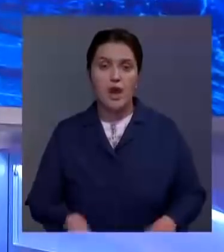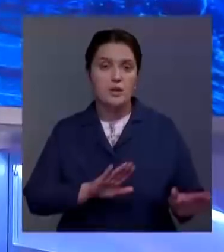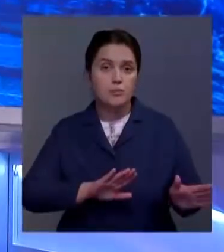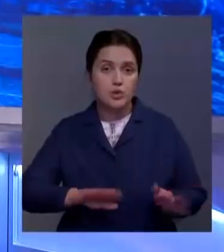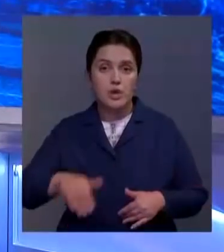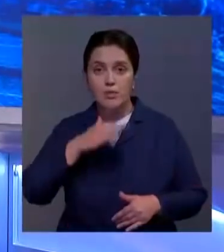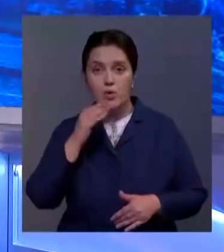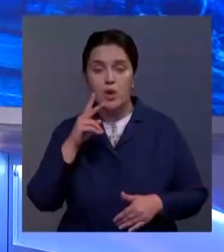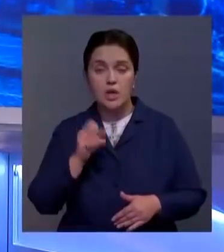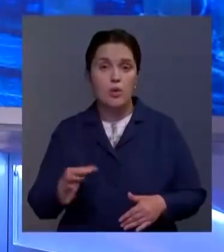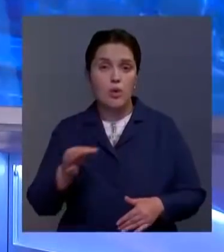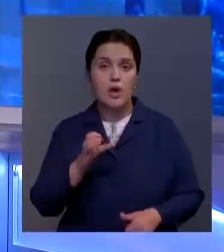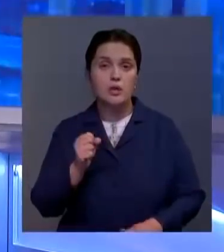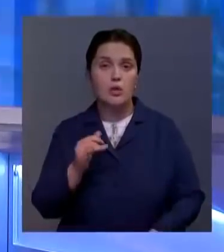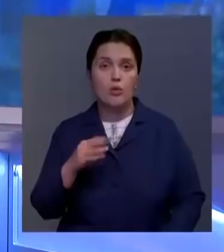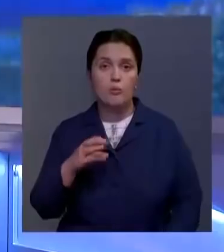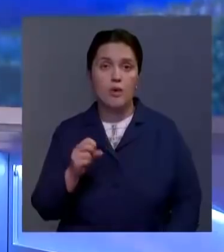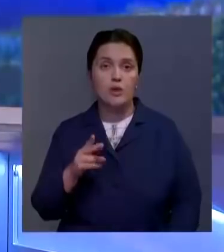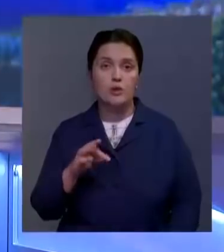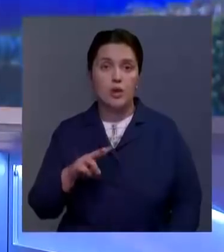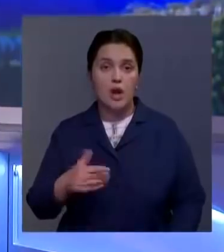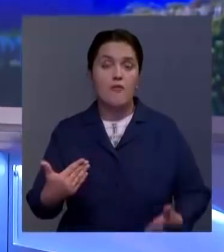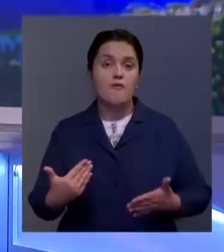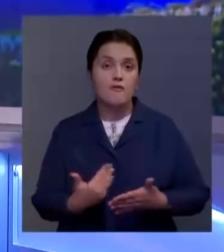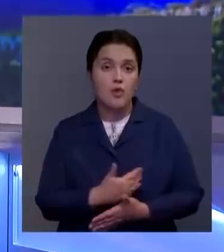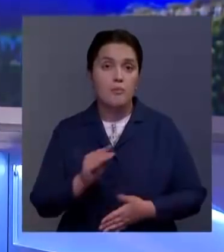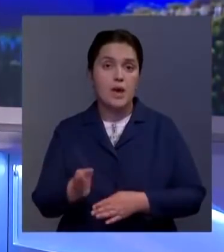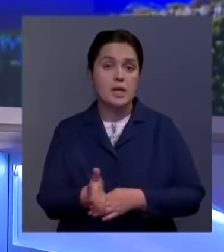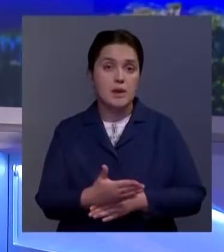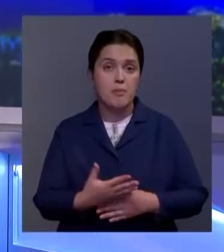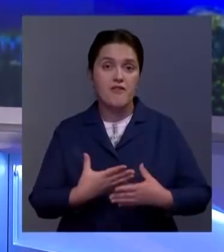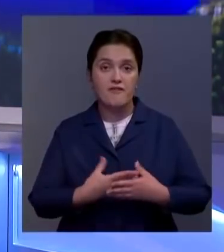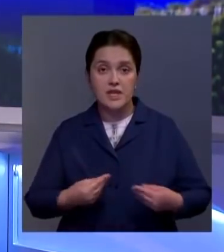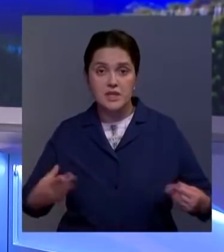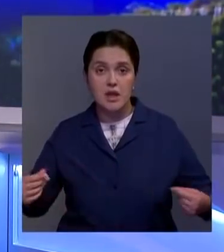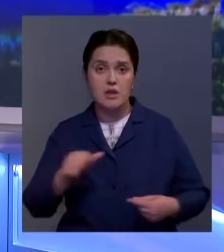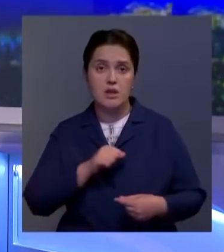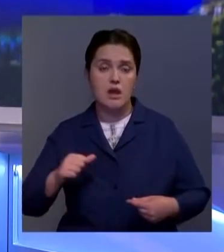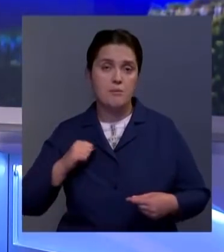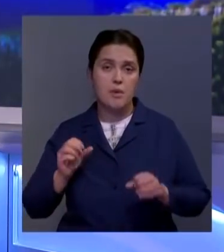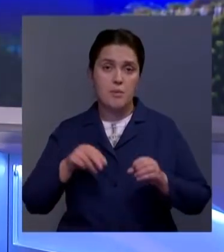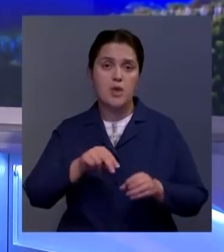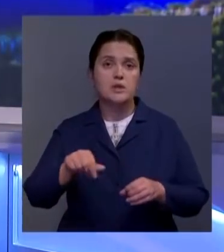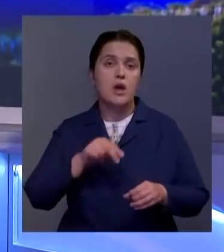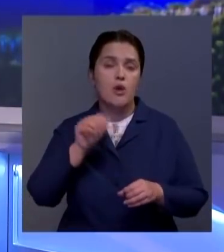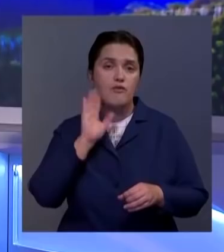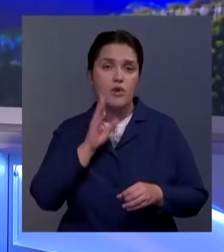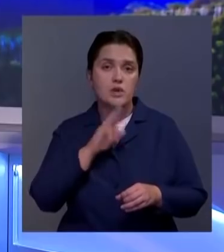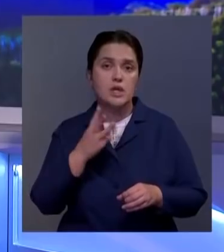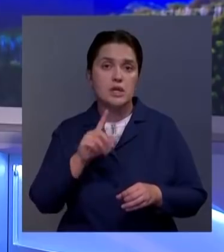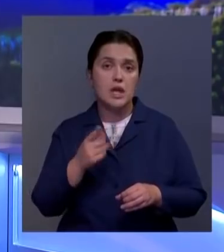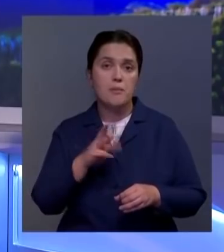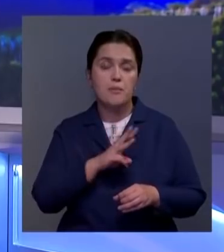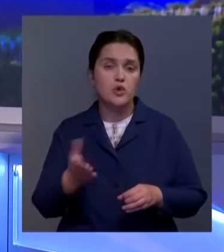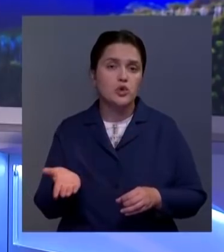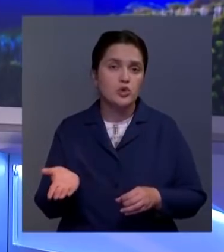Спустя десятилетия в озере Сау-Малколь вновь появилась рыба. Весной рыбоводы на свой страх и риск запустили в соленые воды водоема 3,5 миллиона